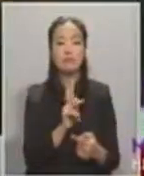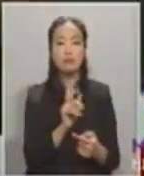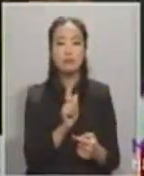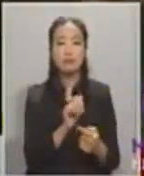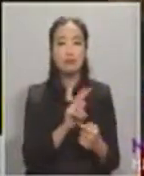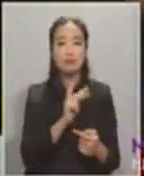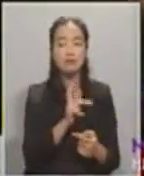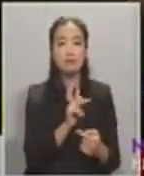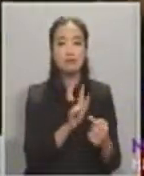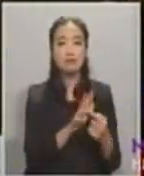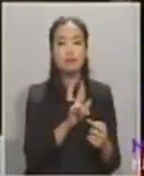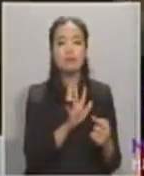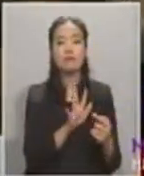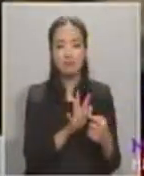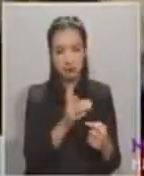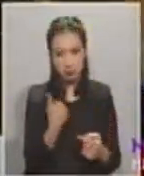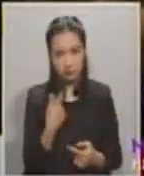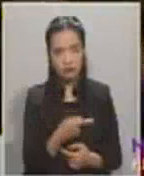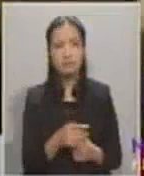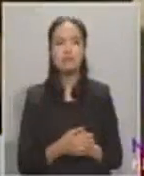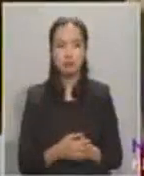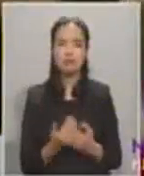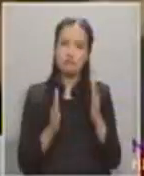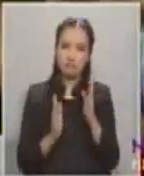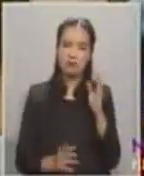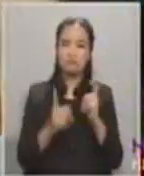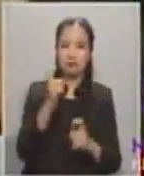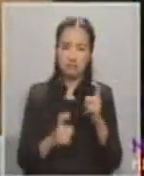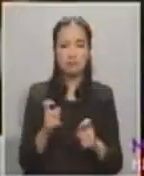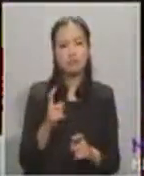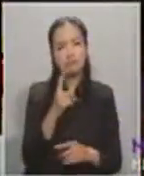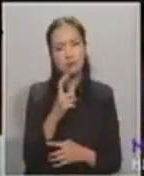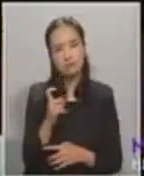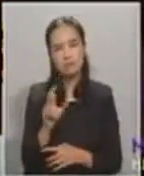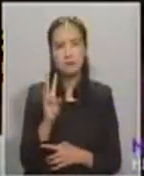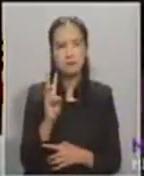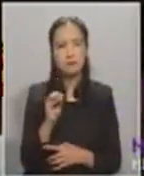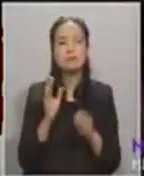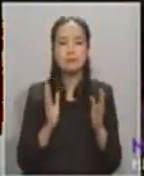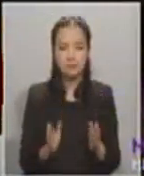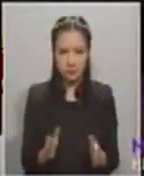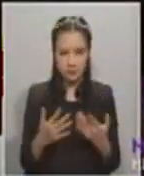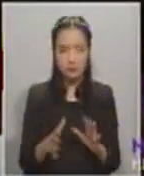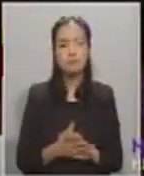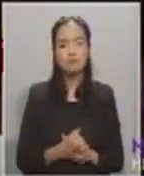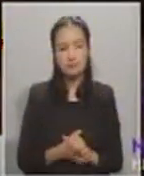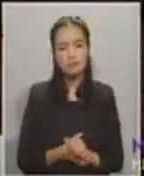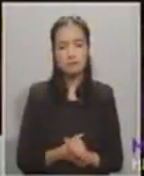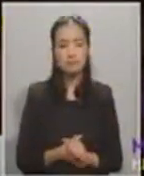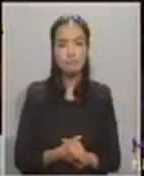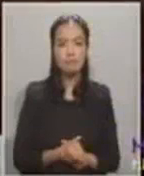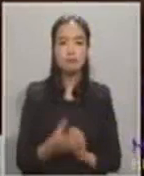่ มีผู้เสียชีวิตค่ะก็เพราะมีเสียงระเบิดเสียงปืนนี่แหละค่ะมีผู้เสียชีวิตถึงประมาณ60คนแล้วที่เป็นตัวเลขอัปเดตและส่วนให